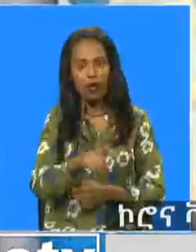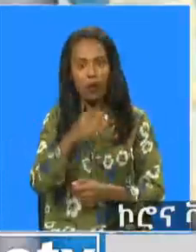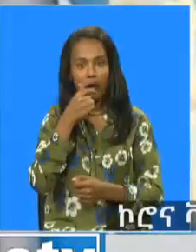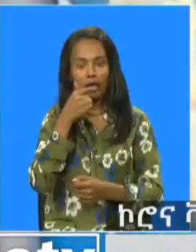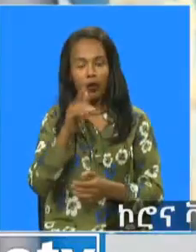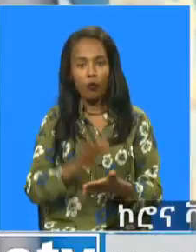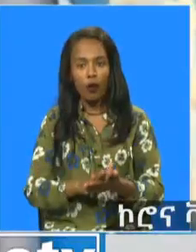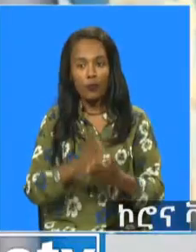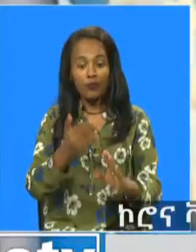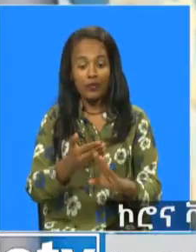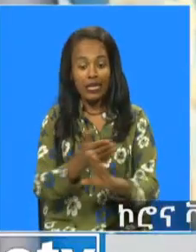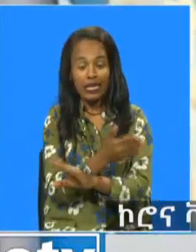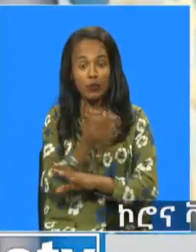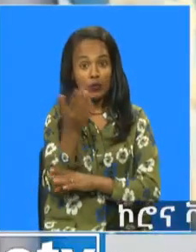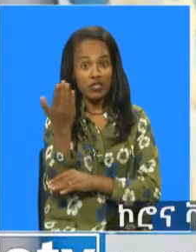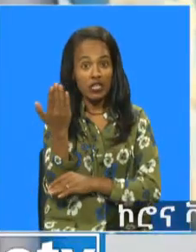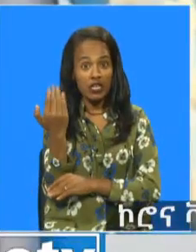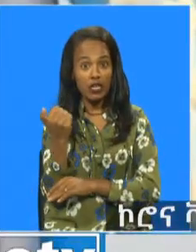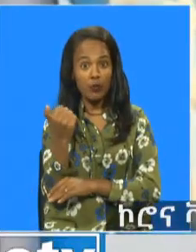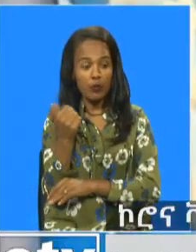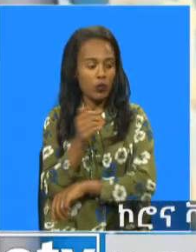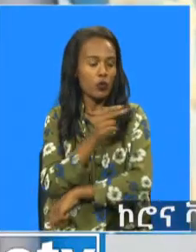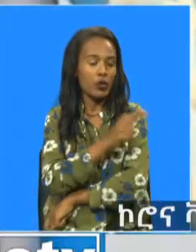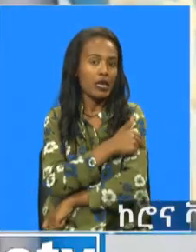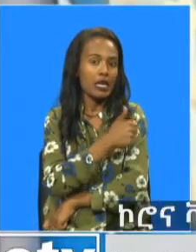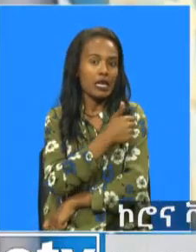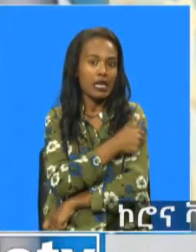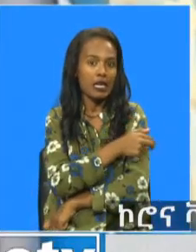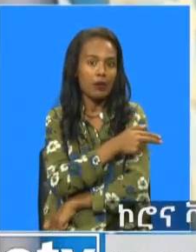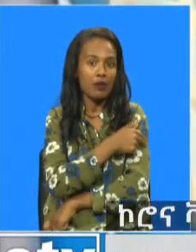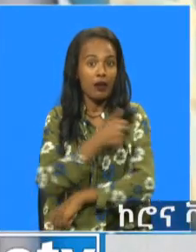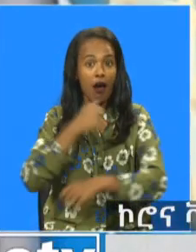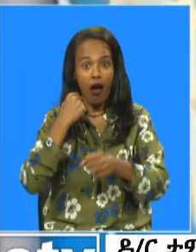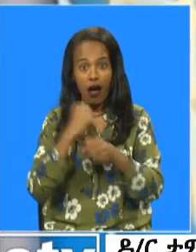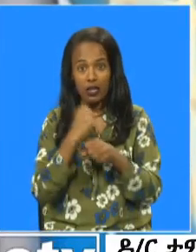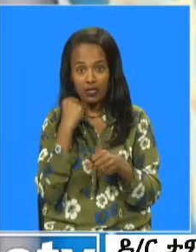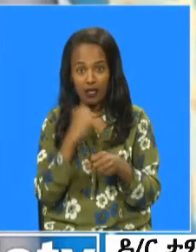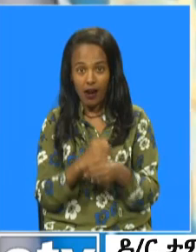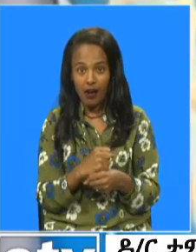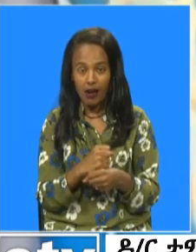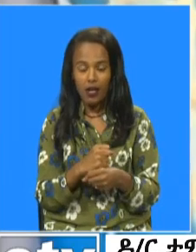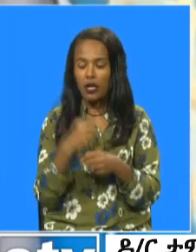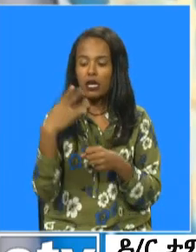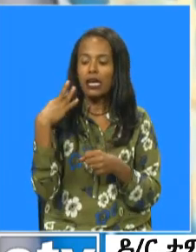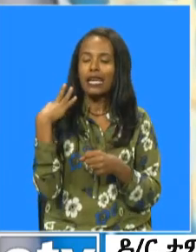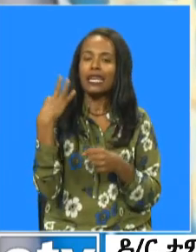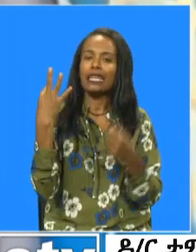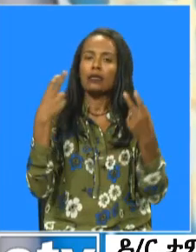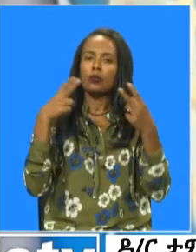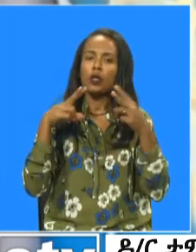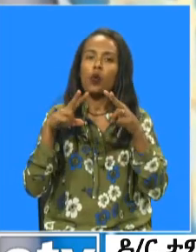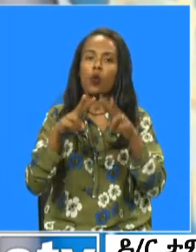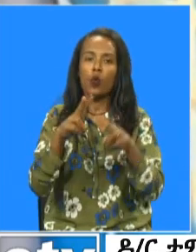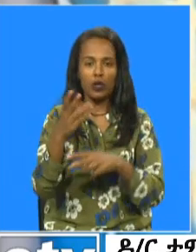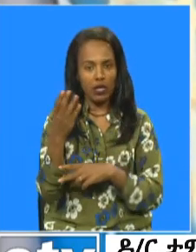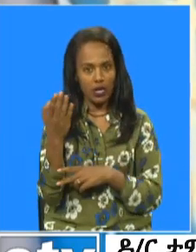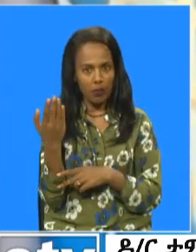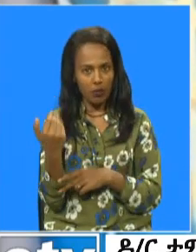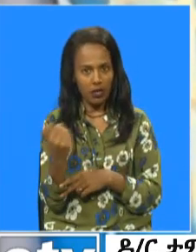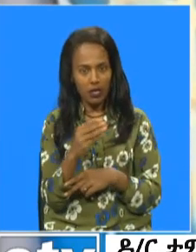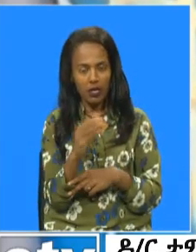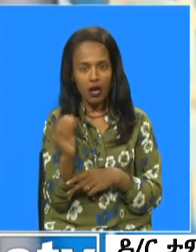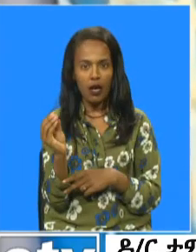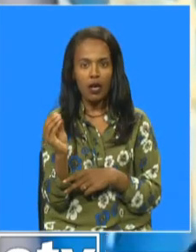ተጠቁሟል። ቀደም ሲል የነበረው የህክምና አሰራር ግለሰብ ተኮር የነበረ